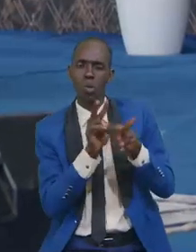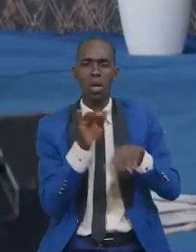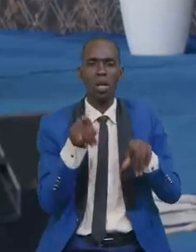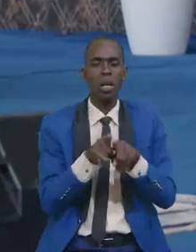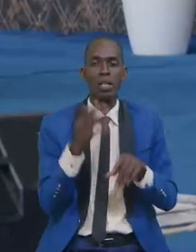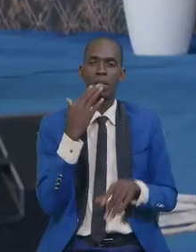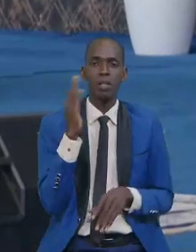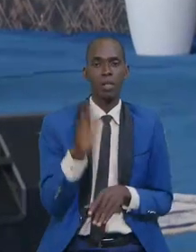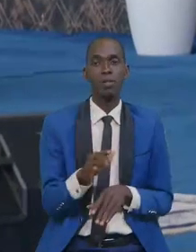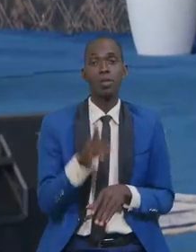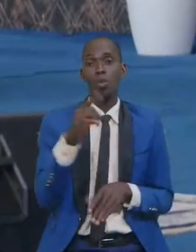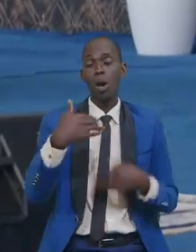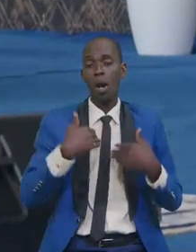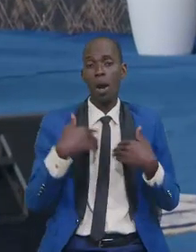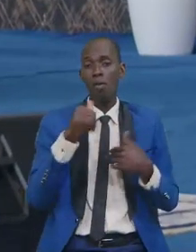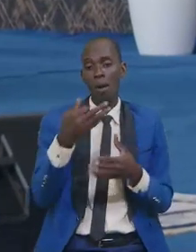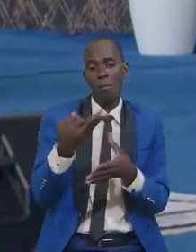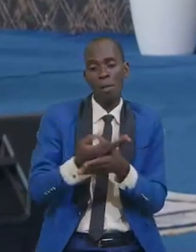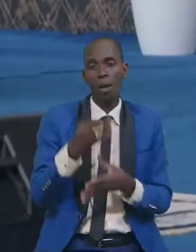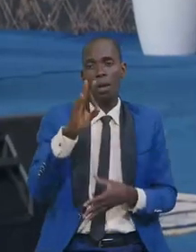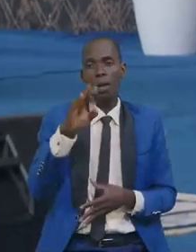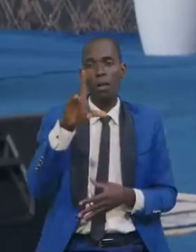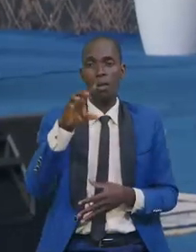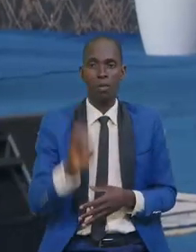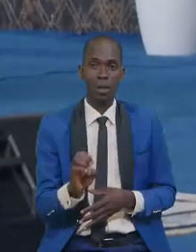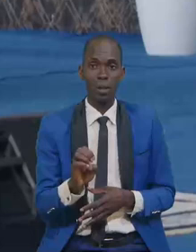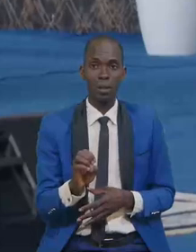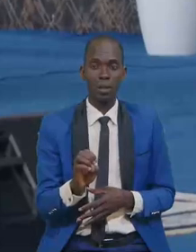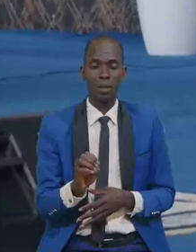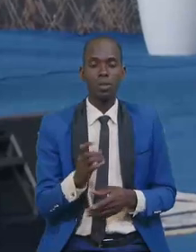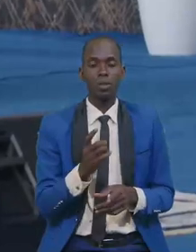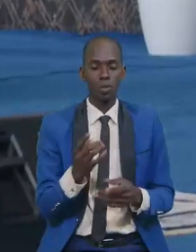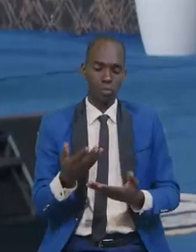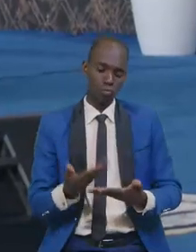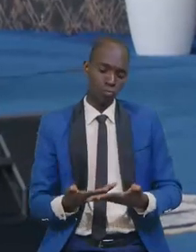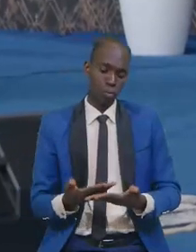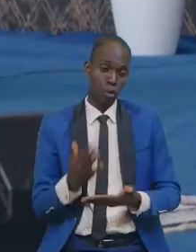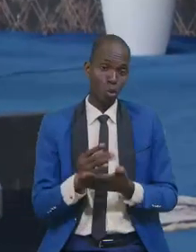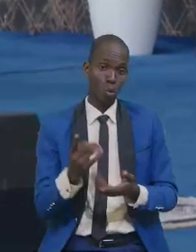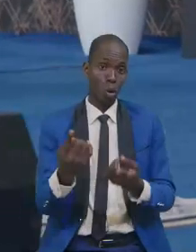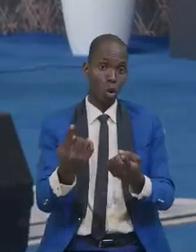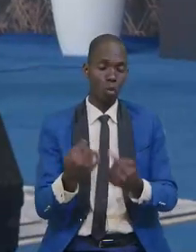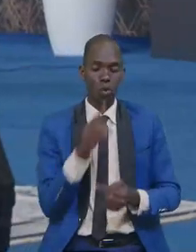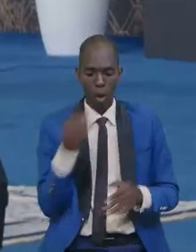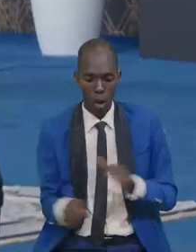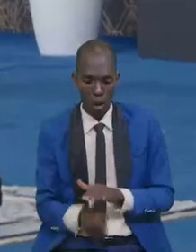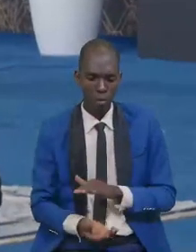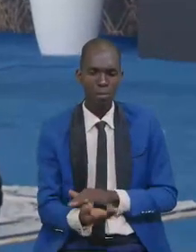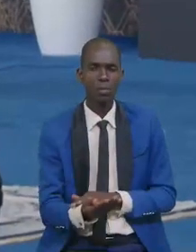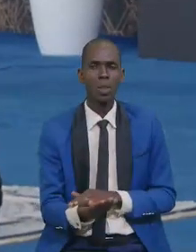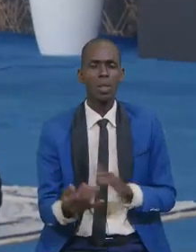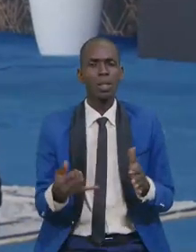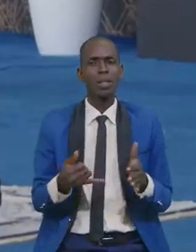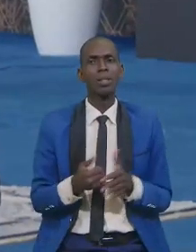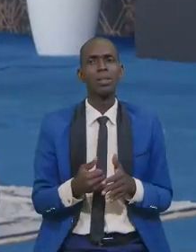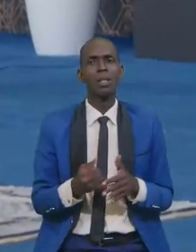Le dossier que tu as au bureau là, et la personne vient demander, et tu mets ça sous la